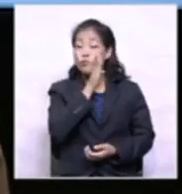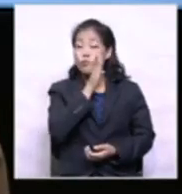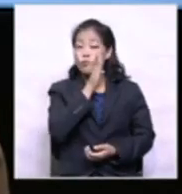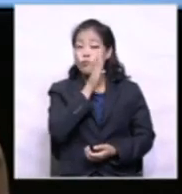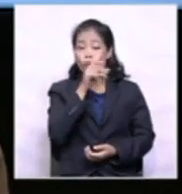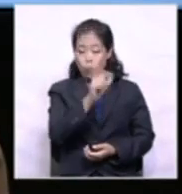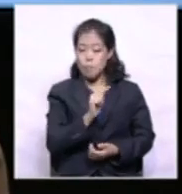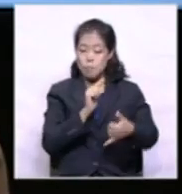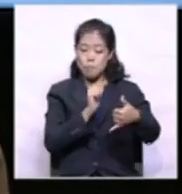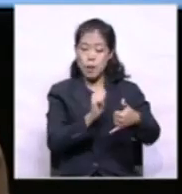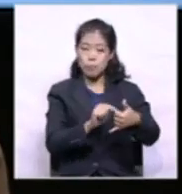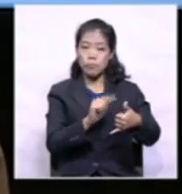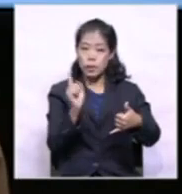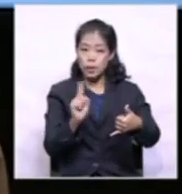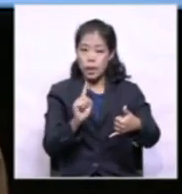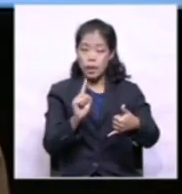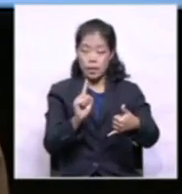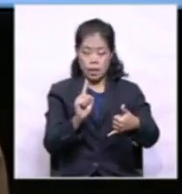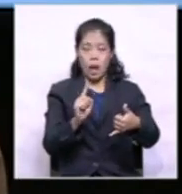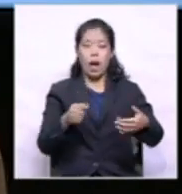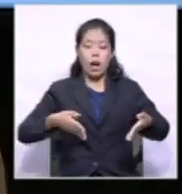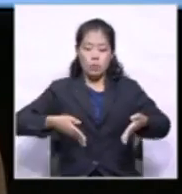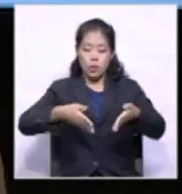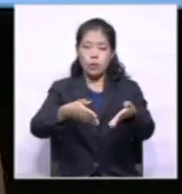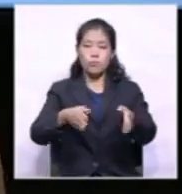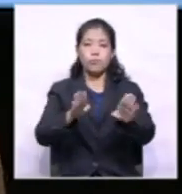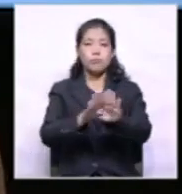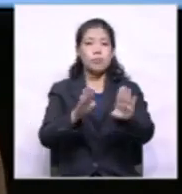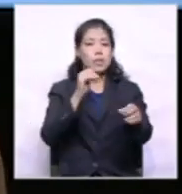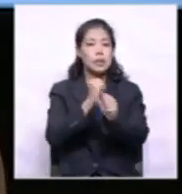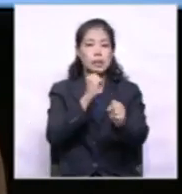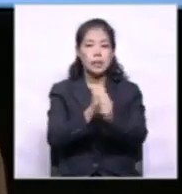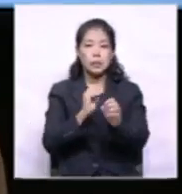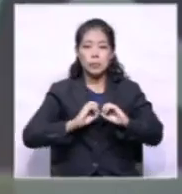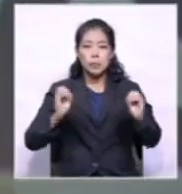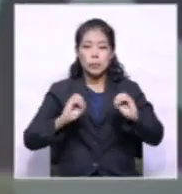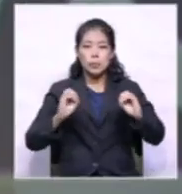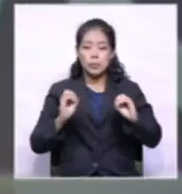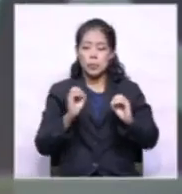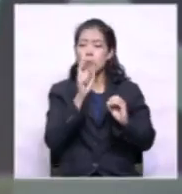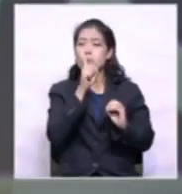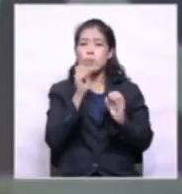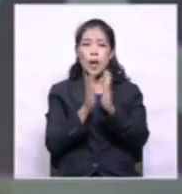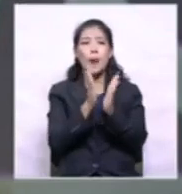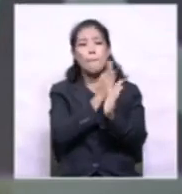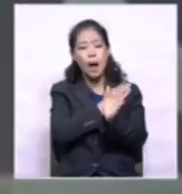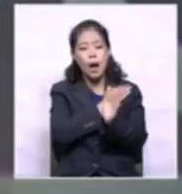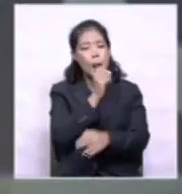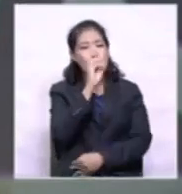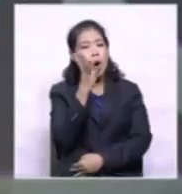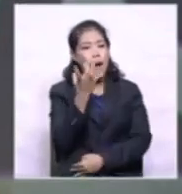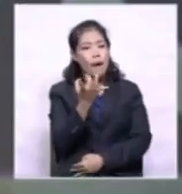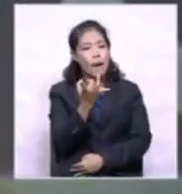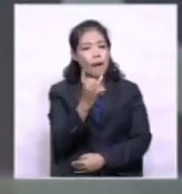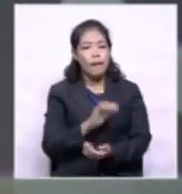เป็นศิษย์เอกพุทธอิสระซึ่งปิดถนนตั้งกลวยมาก่อนคงไม่ทำอย่างนี ้หลายคนจะบอกว่าพระพุทธอิสระว่ายังไงคนหลักสี่ว่ายังไงนะฮะ